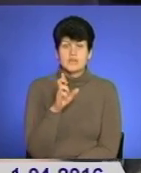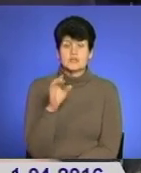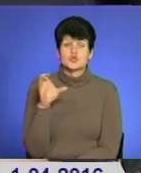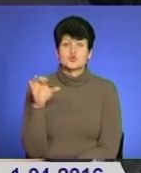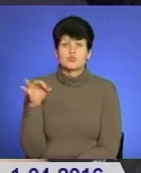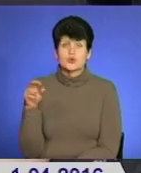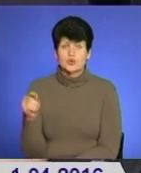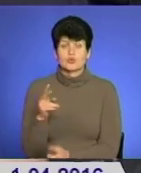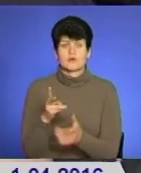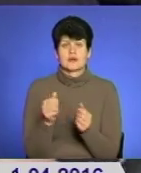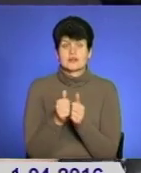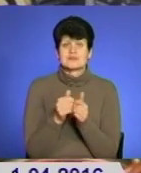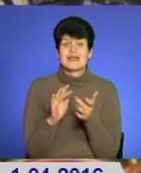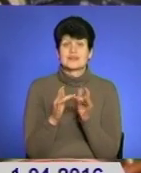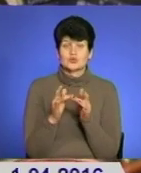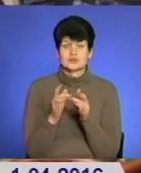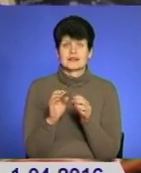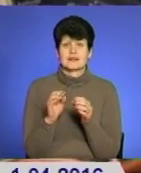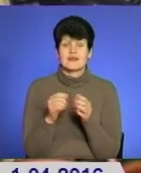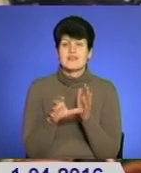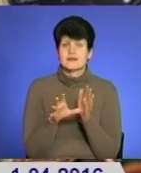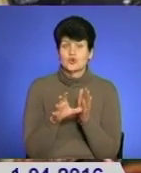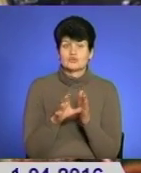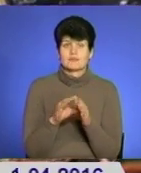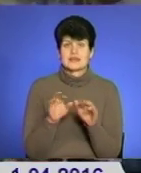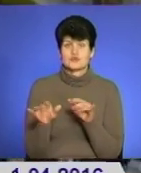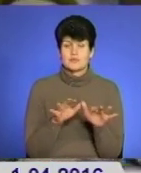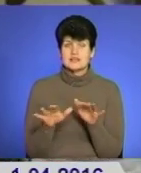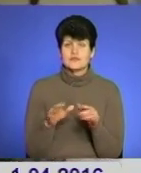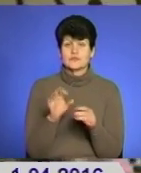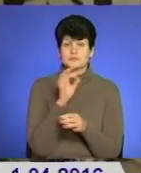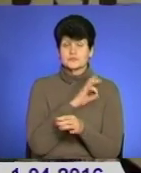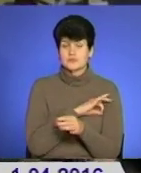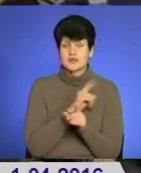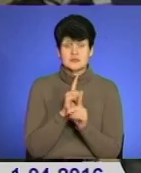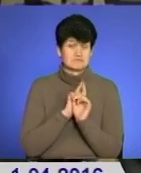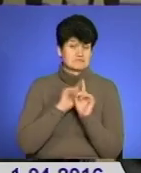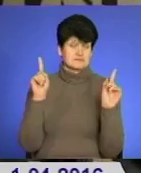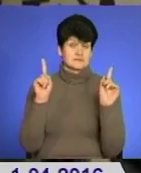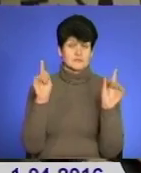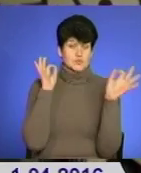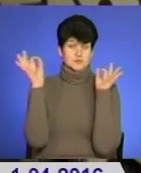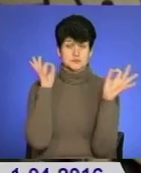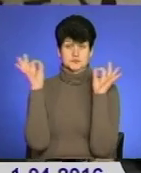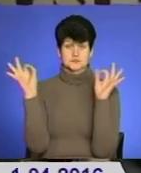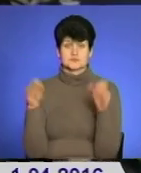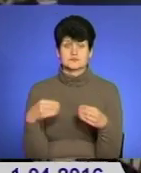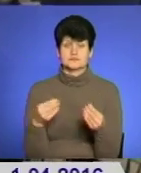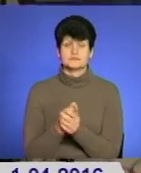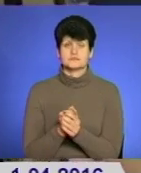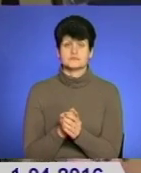Бодхісатву, поряд із електронними інструментами використовує діджеріду та діджерібон. Ці інструменти видають дуже незвичні магічні звуки.